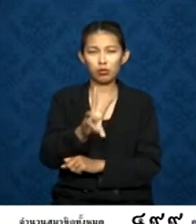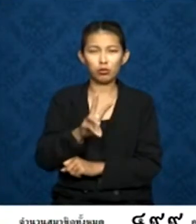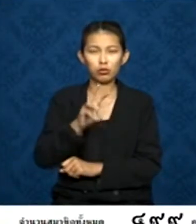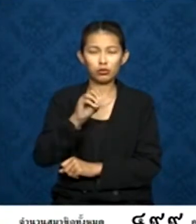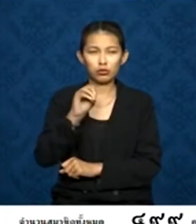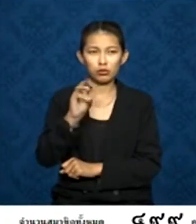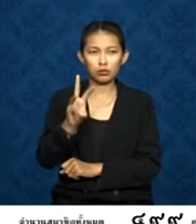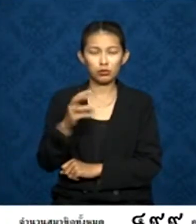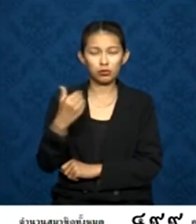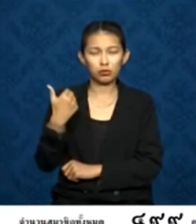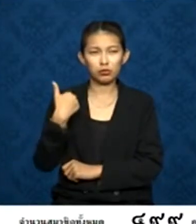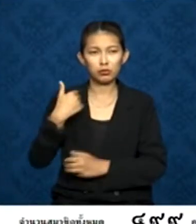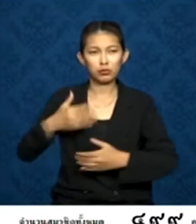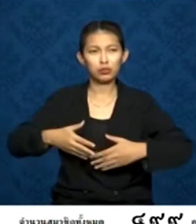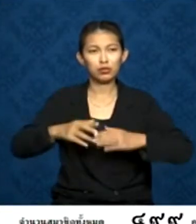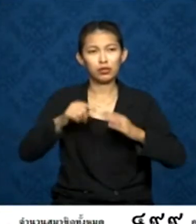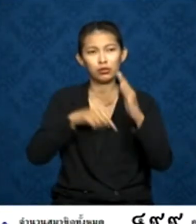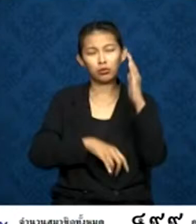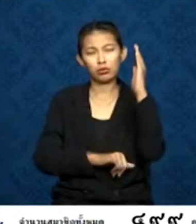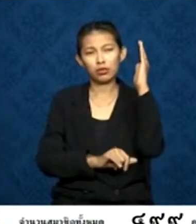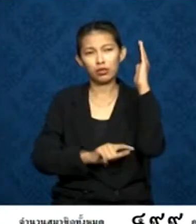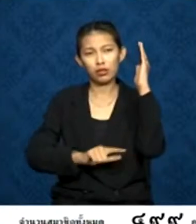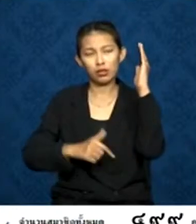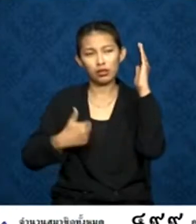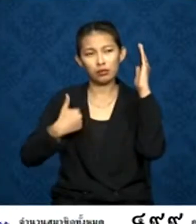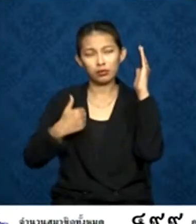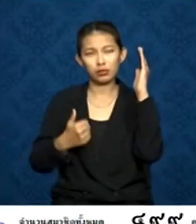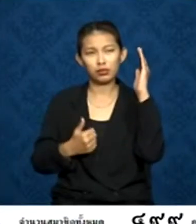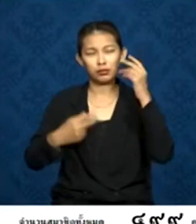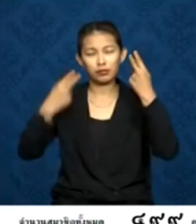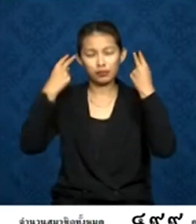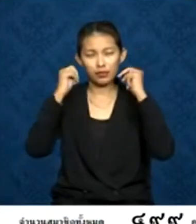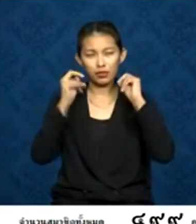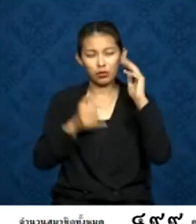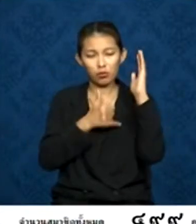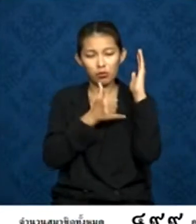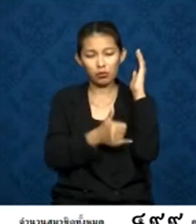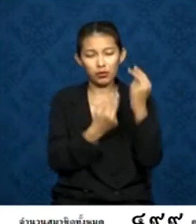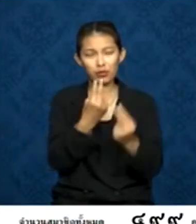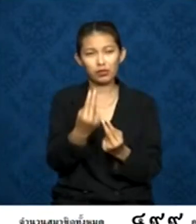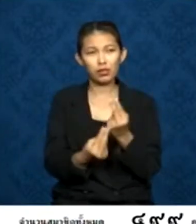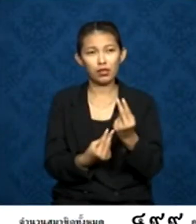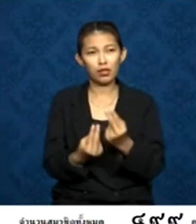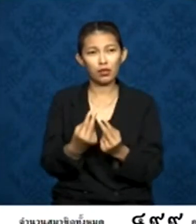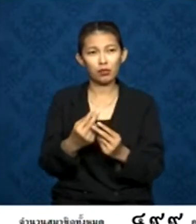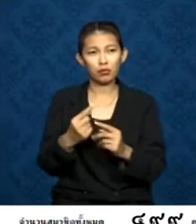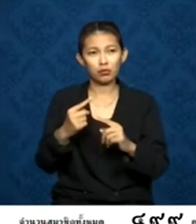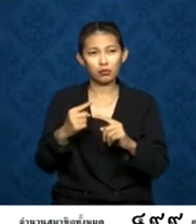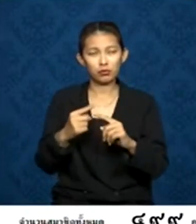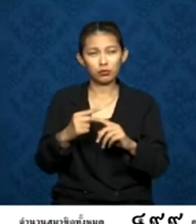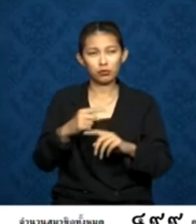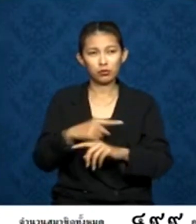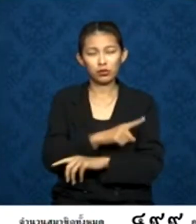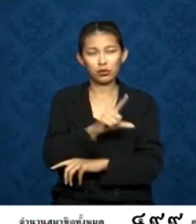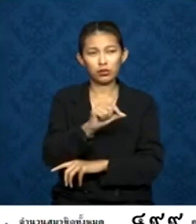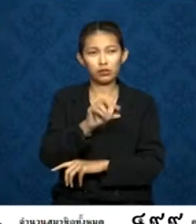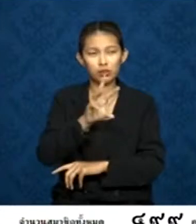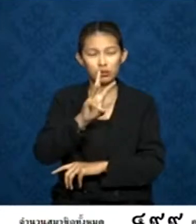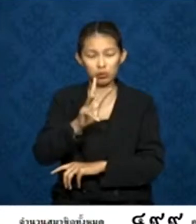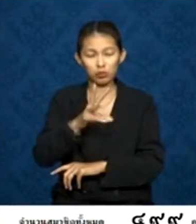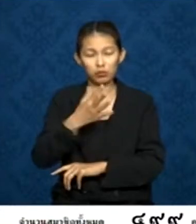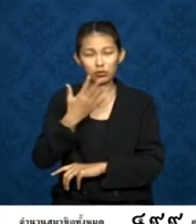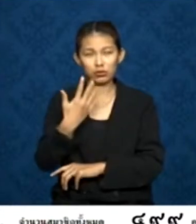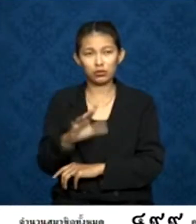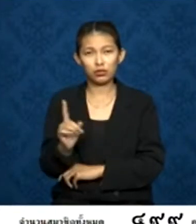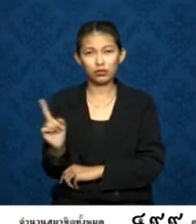ส.อ.ป.ต.จ.หวัดยาลาในยกครมตี้ตรวจเยี่ยมพื้นที่วันที่ 26และได